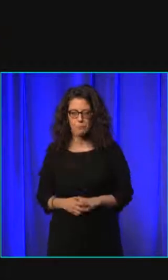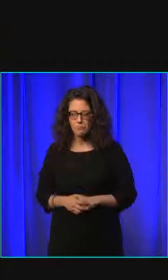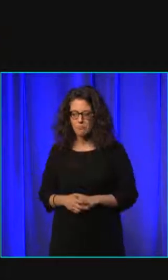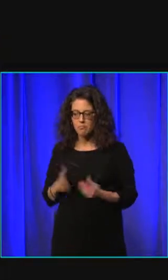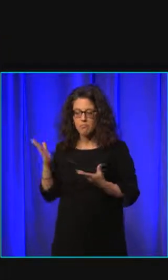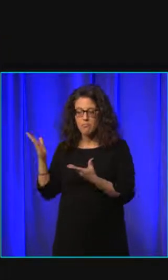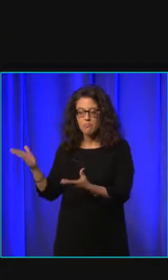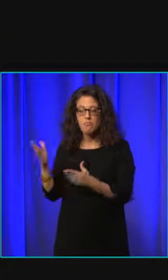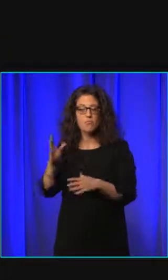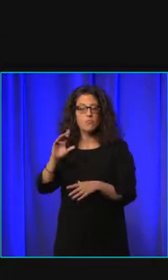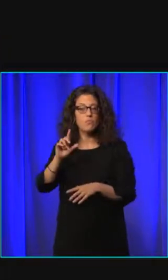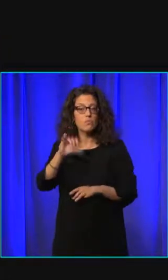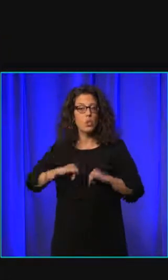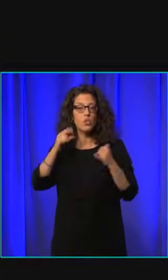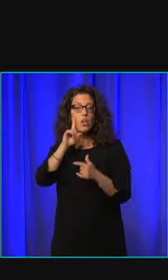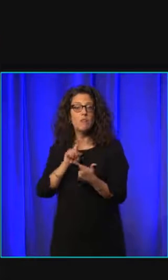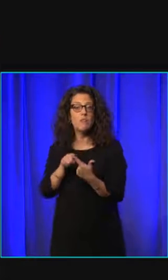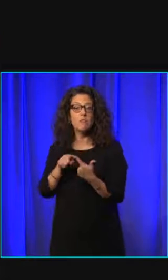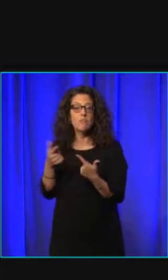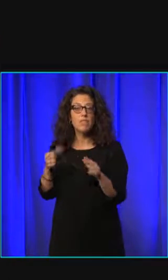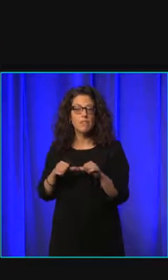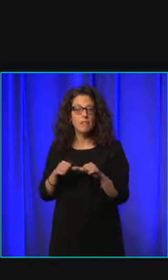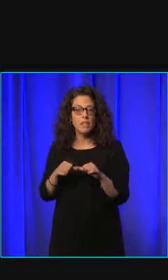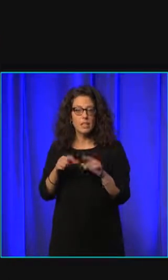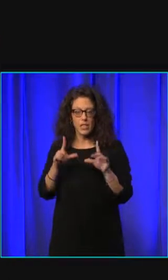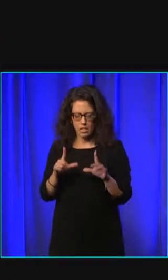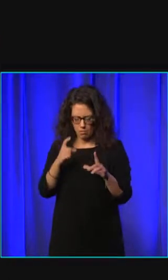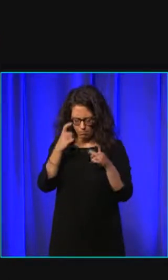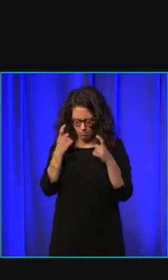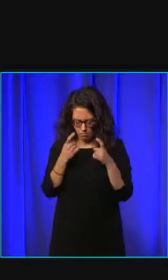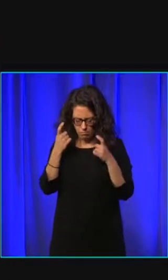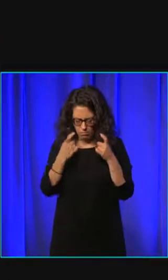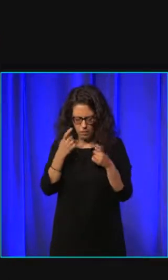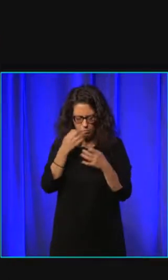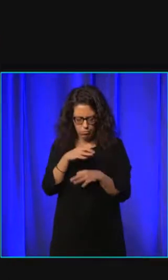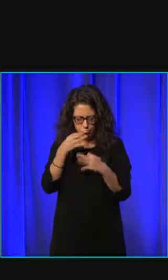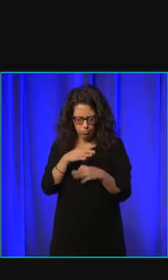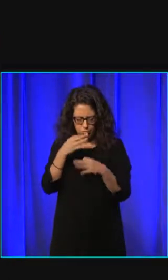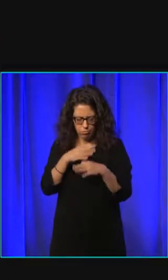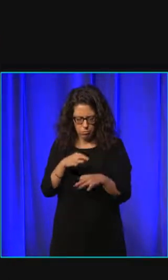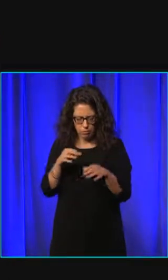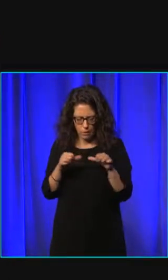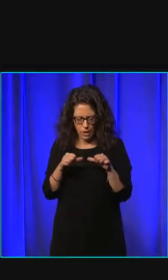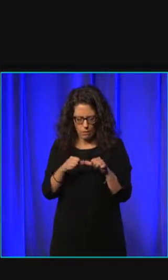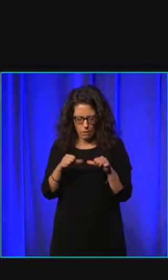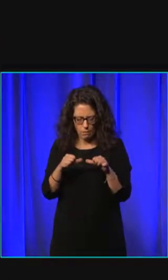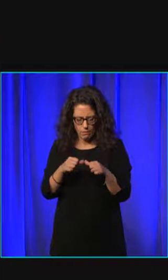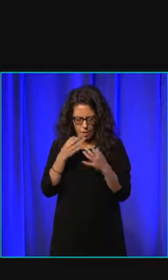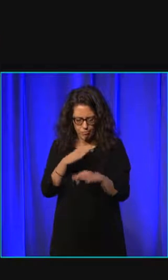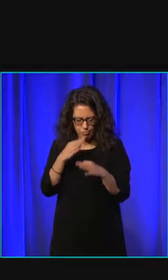cette jeune fille? Eh bien, cette jeune fille, elle se récite mentalement sa routine. Elle peut le